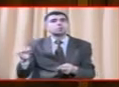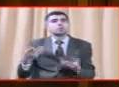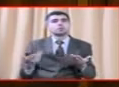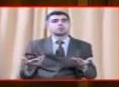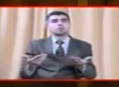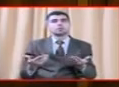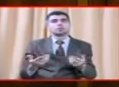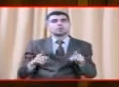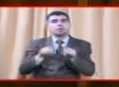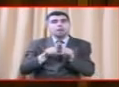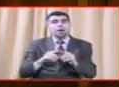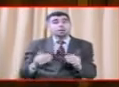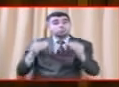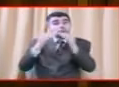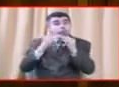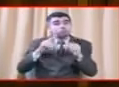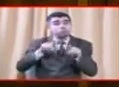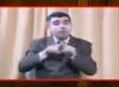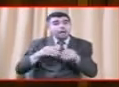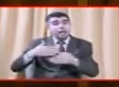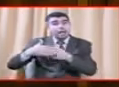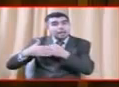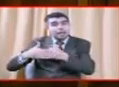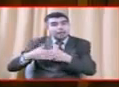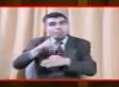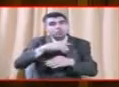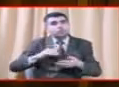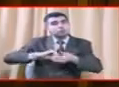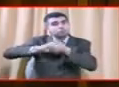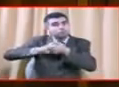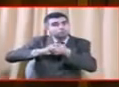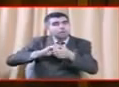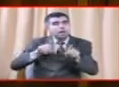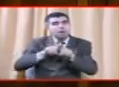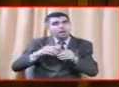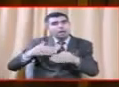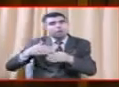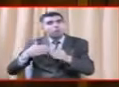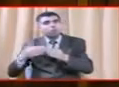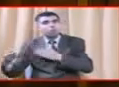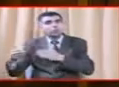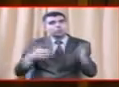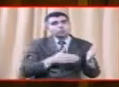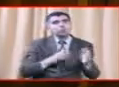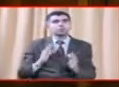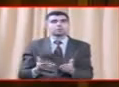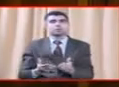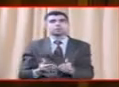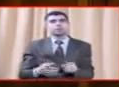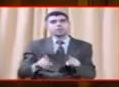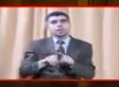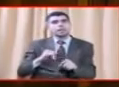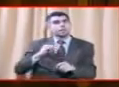في أن حسن الجوار يستمر ومن لا يتحمل مسؤوليته في هذا المجال.